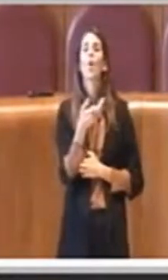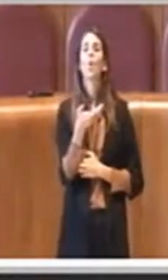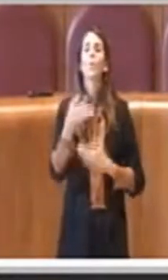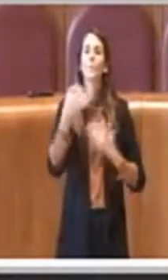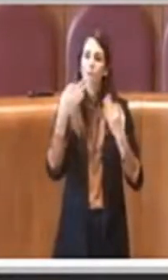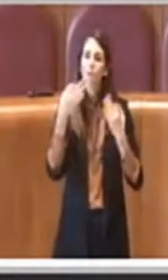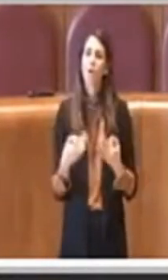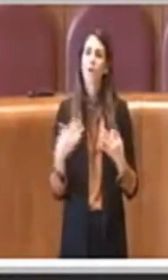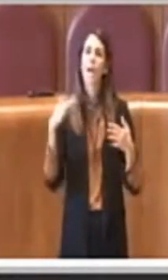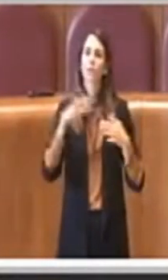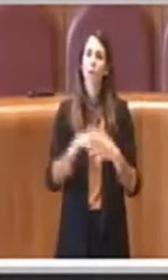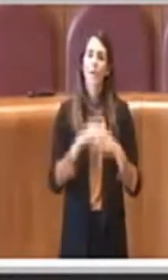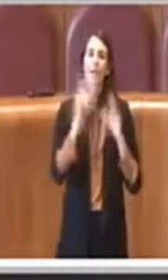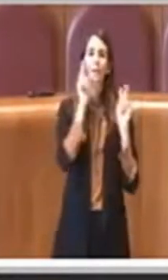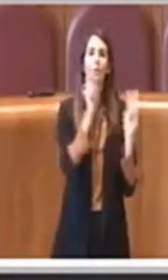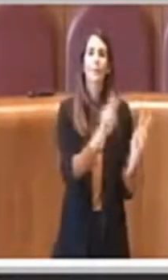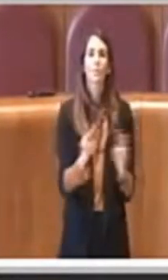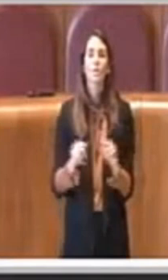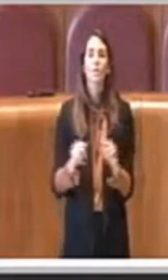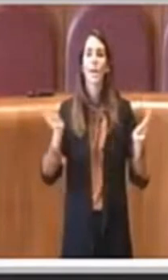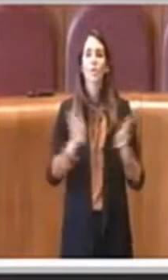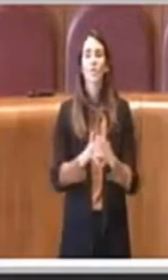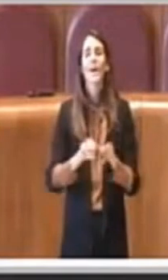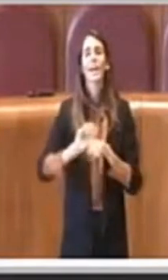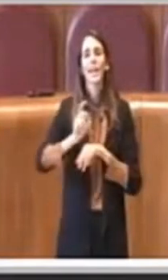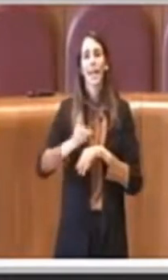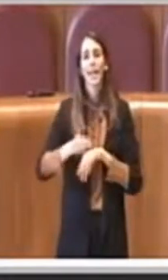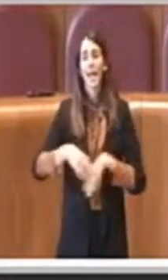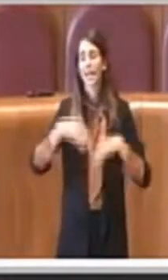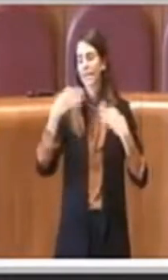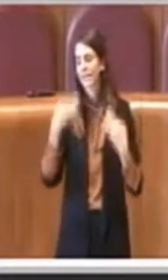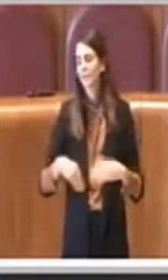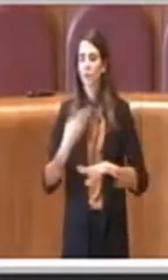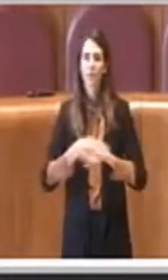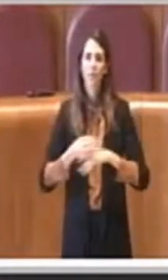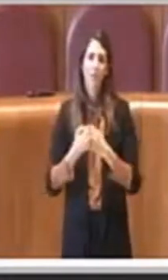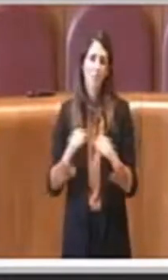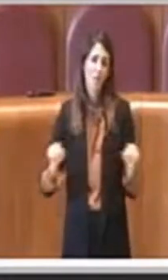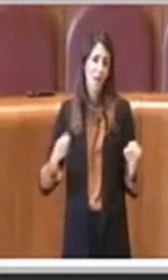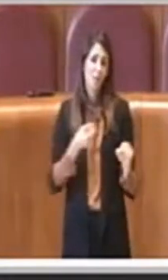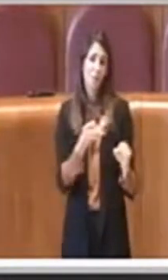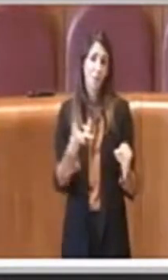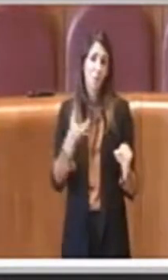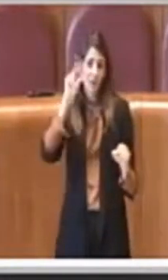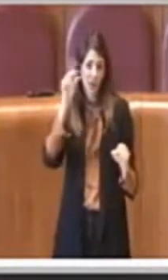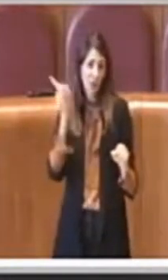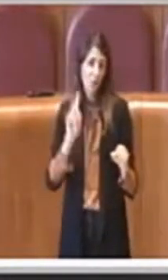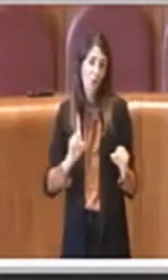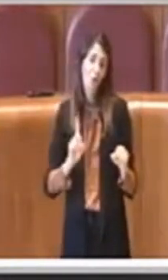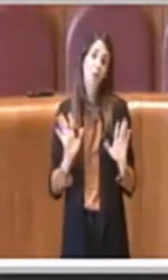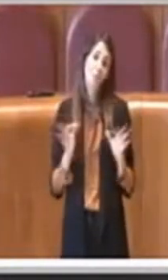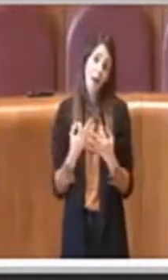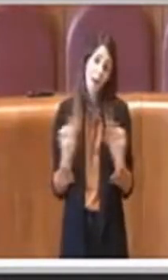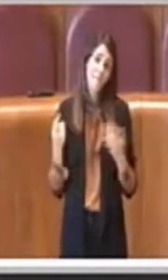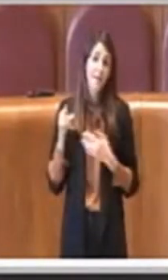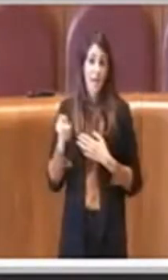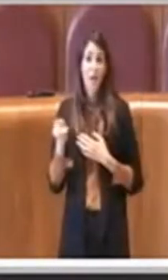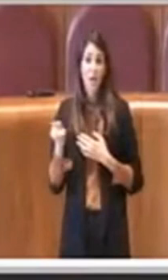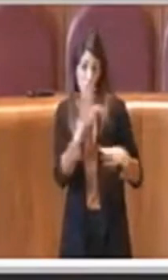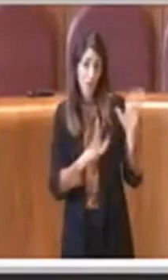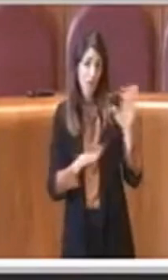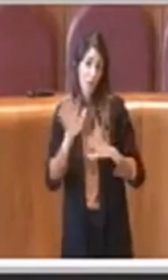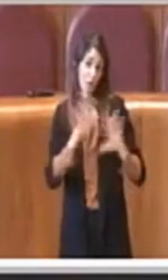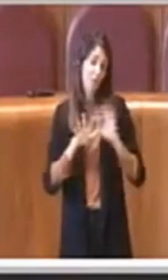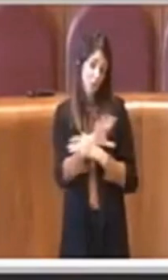fondi sul monitoraggio ambientale della Valle Galeria, che sicuramente il PD non conoscerà. Però è bene, insomma, che si informi anche su